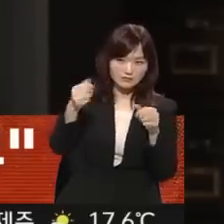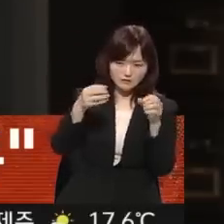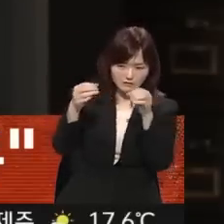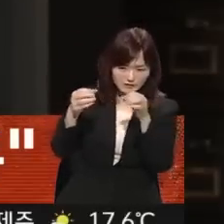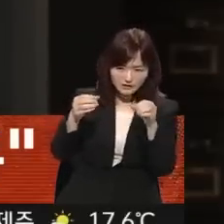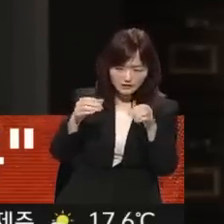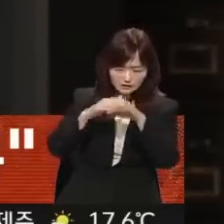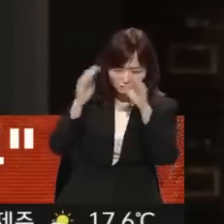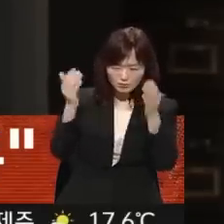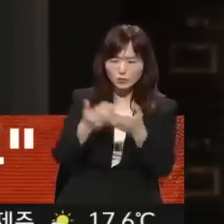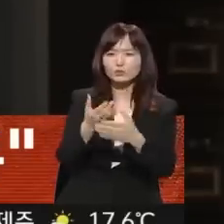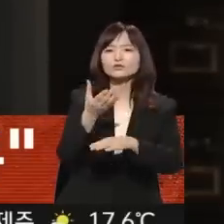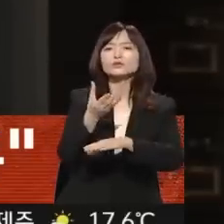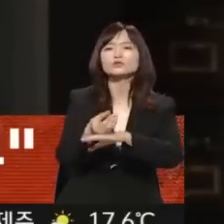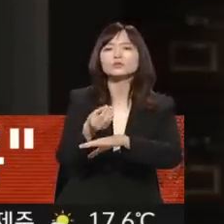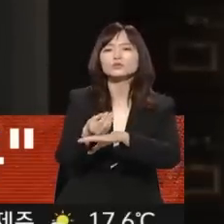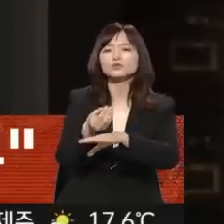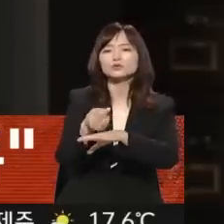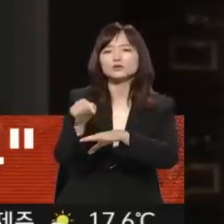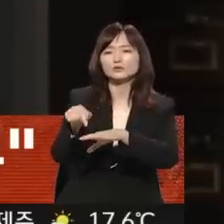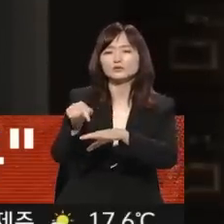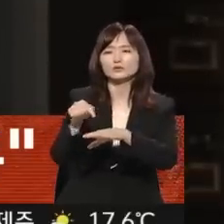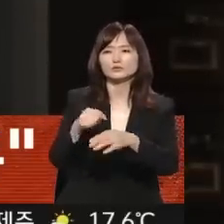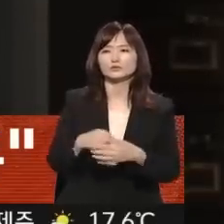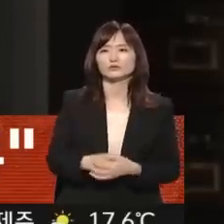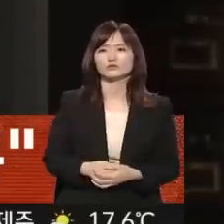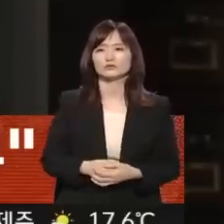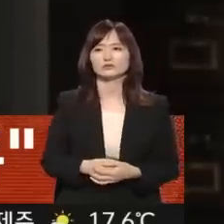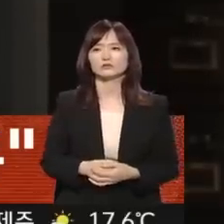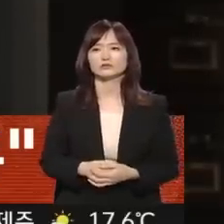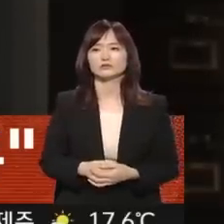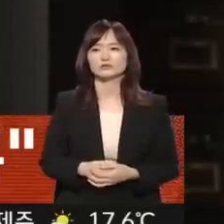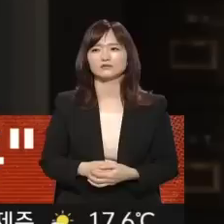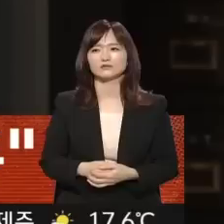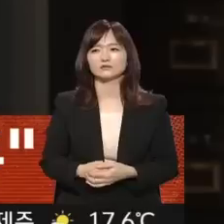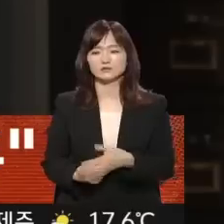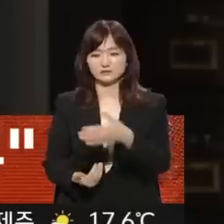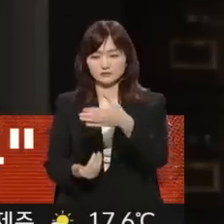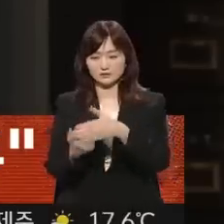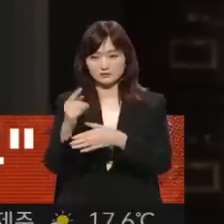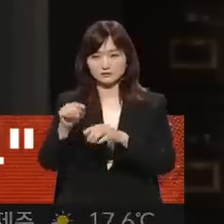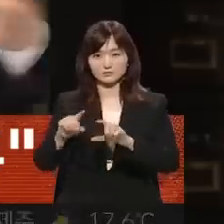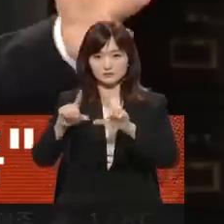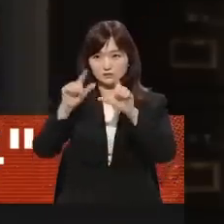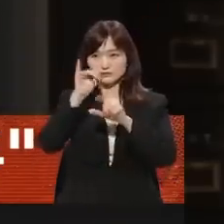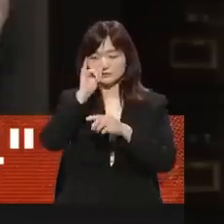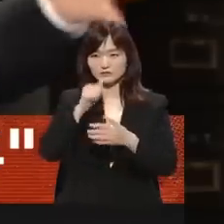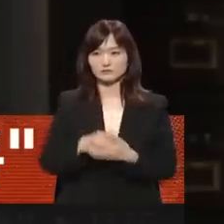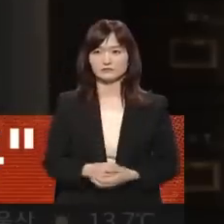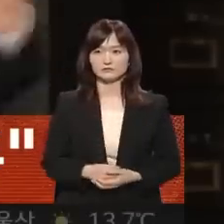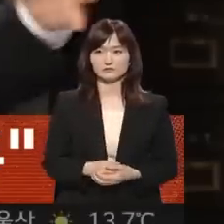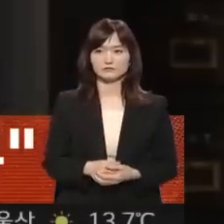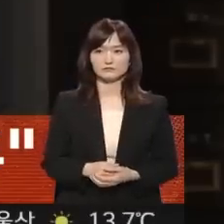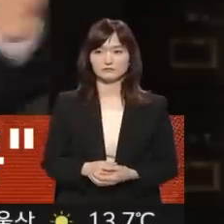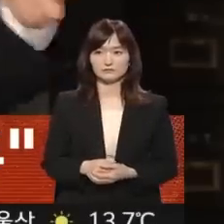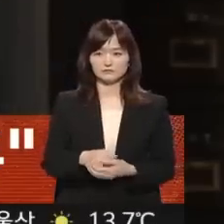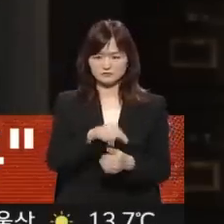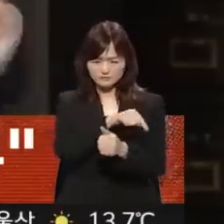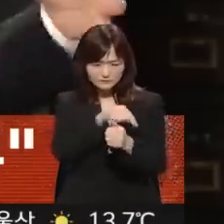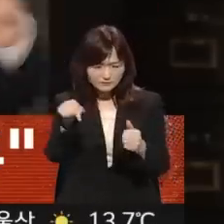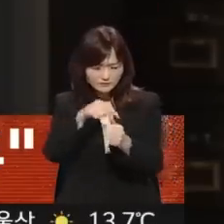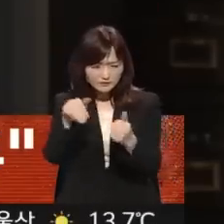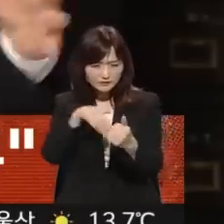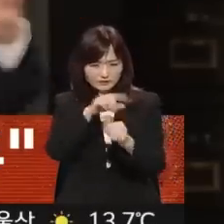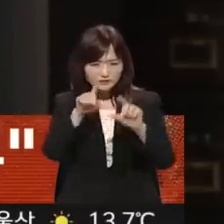모두 녹음했어요 자 그런데 그 녹음 행위가 사건 당일에도 이루어졌습니다 그래서 범행 당시에 그 상황이